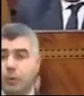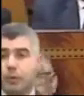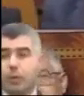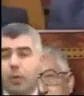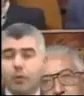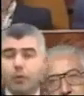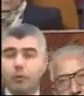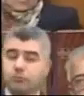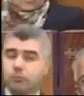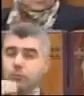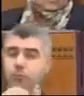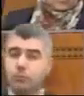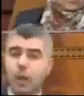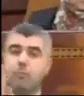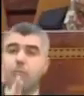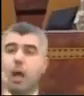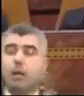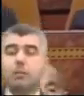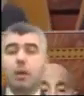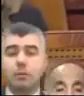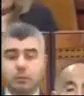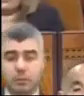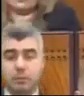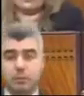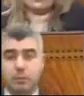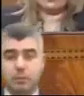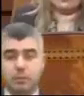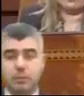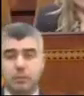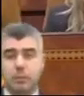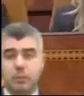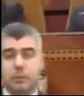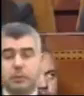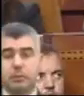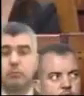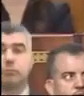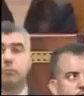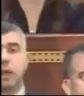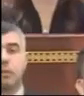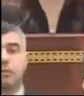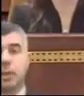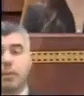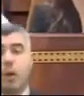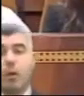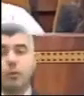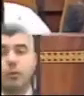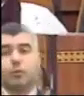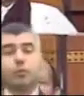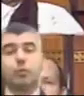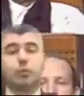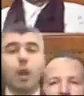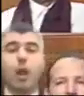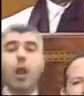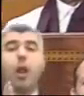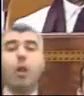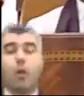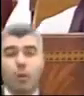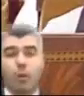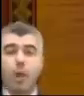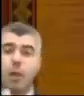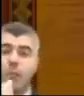مجال السدود توليد الكهرباء المائية، وأيضا هناك